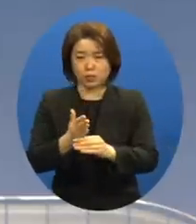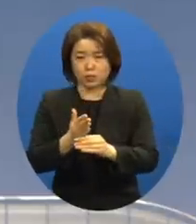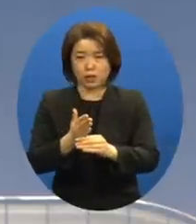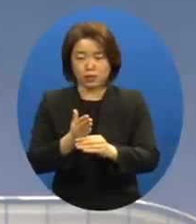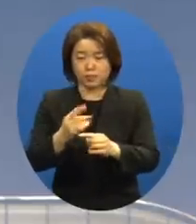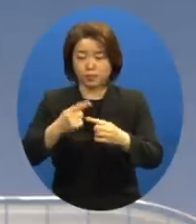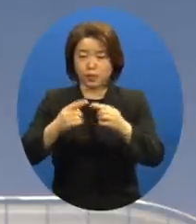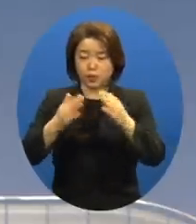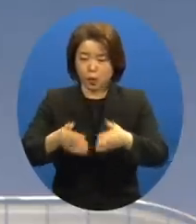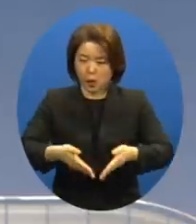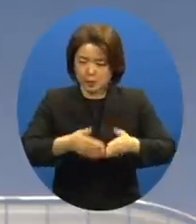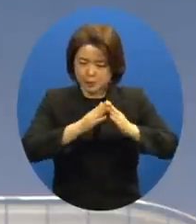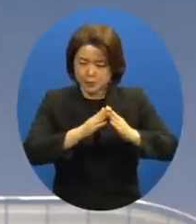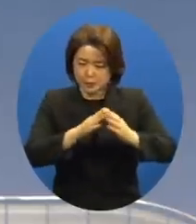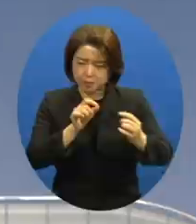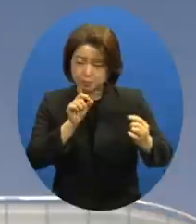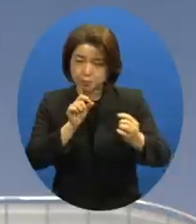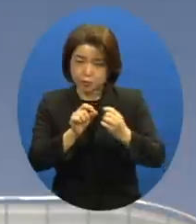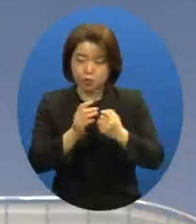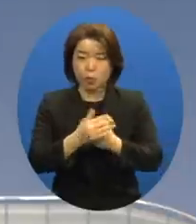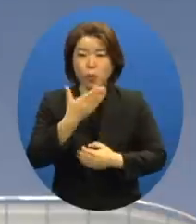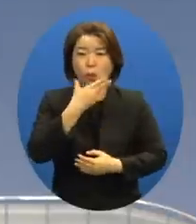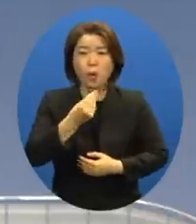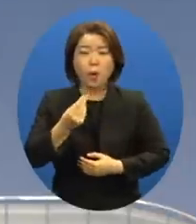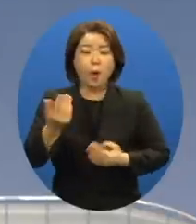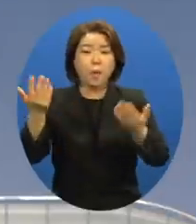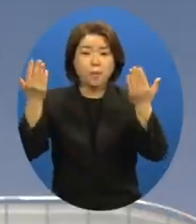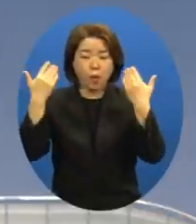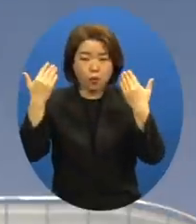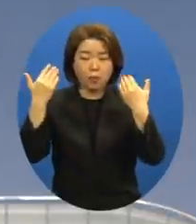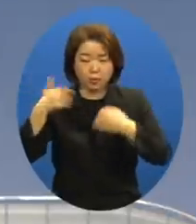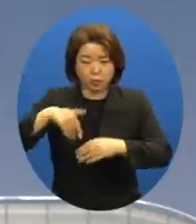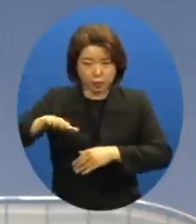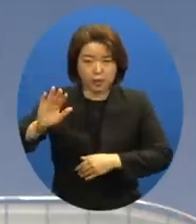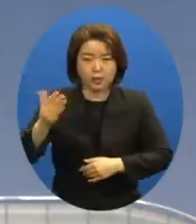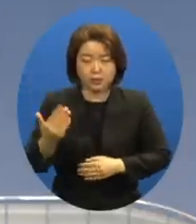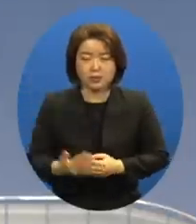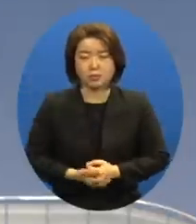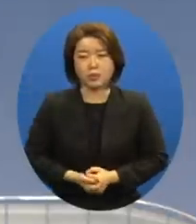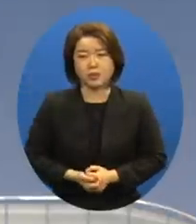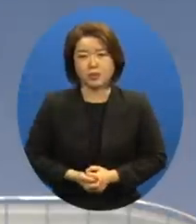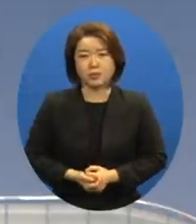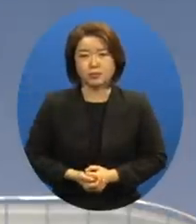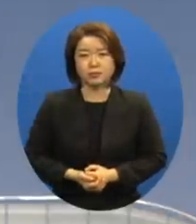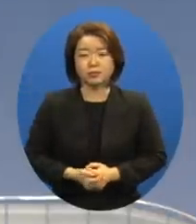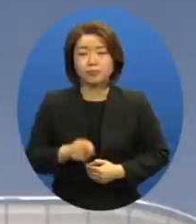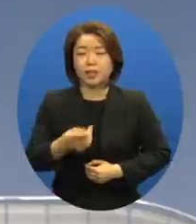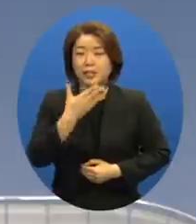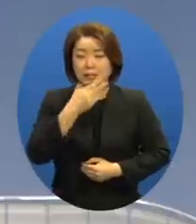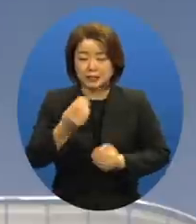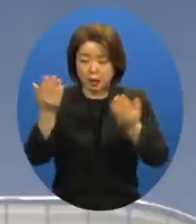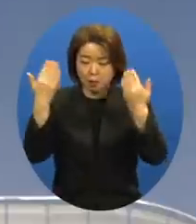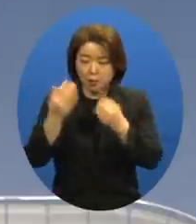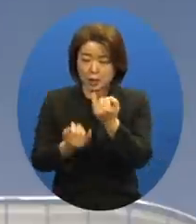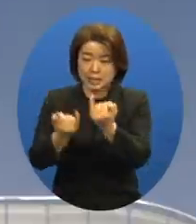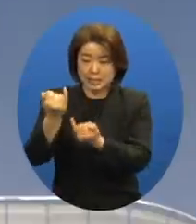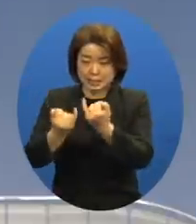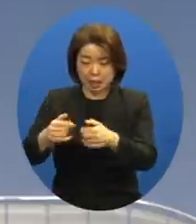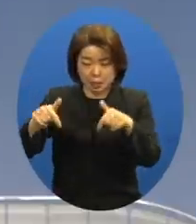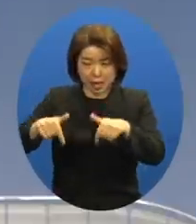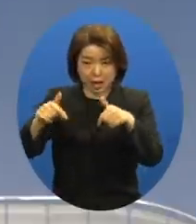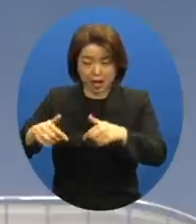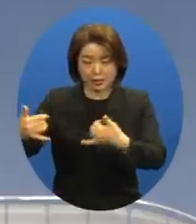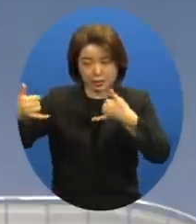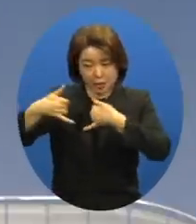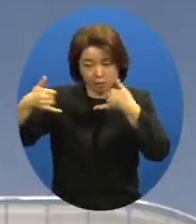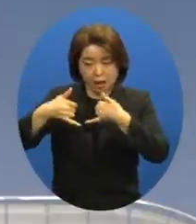교회 설립을 앞두고 복음 학교 들어가게 되었습니다 그 보검 학교 자매 간사와 인터뷰를